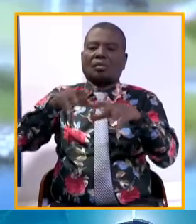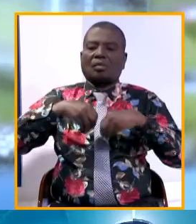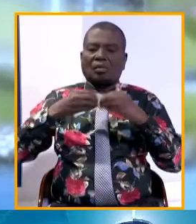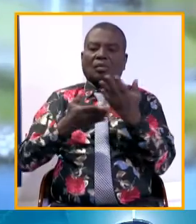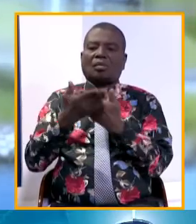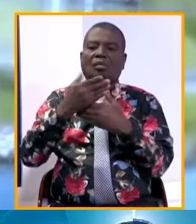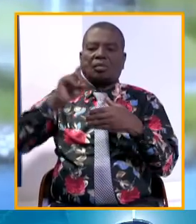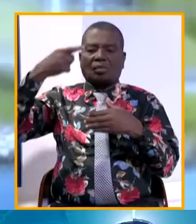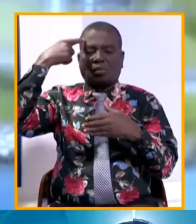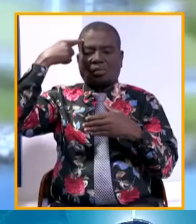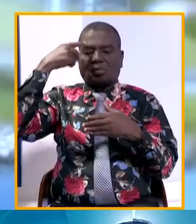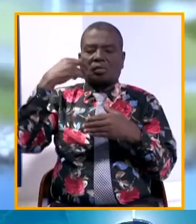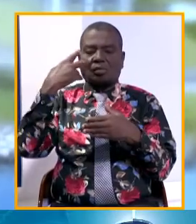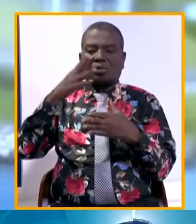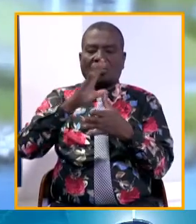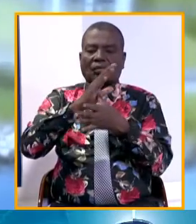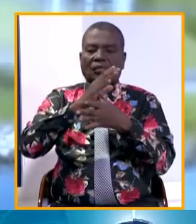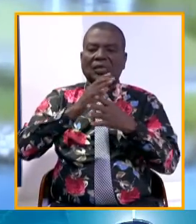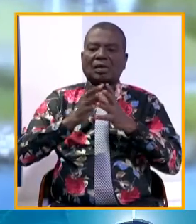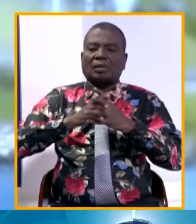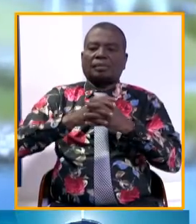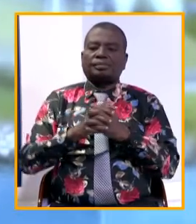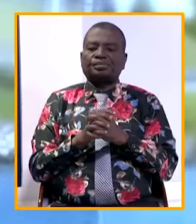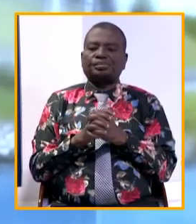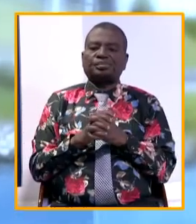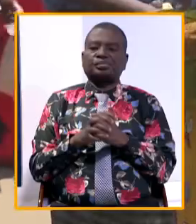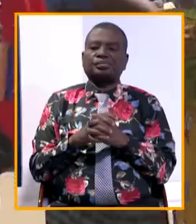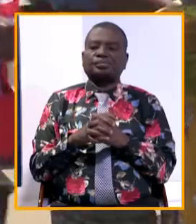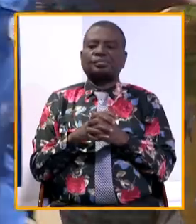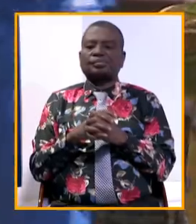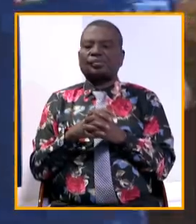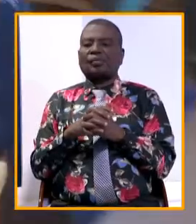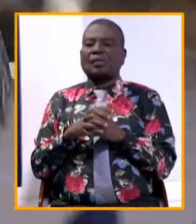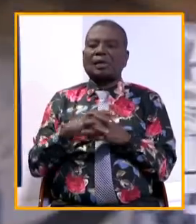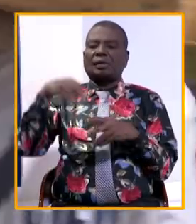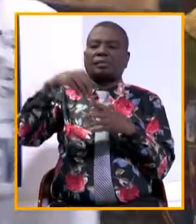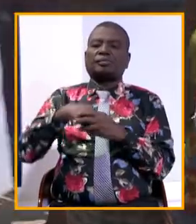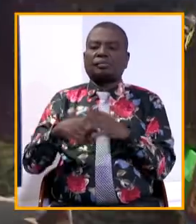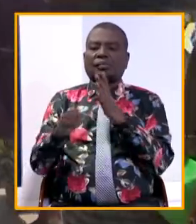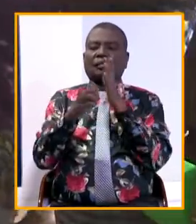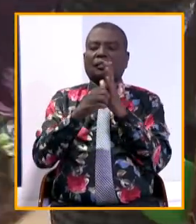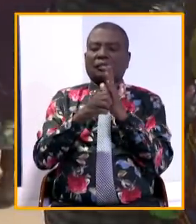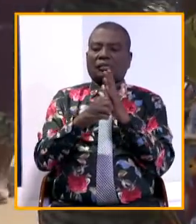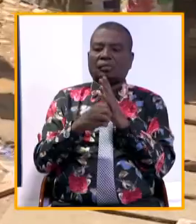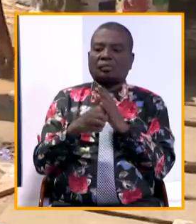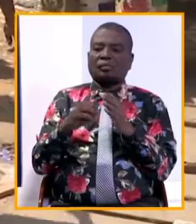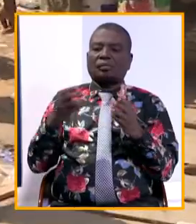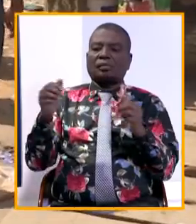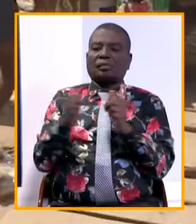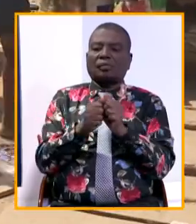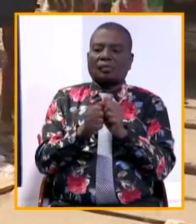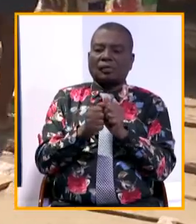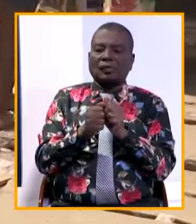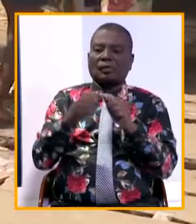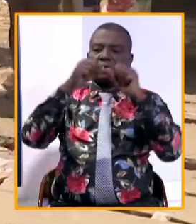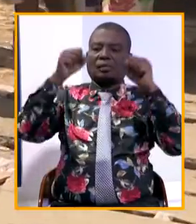gouvernement. Les explications de la Ciné Bakayoko. Dans une économie peu bancarisée avec un secteur